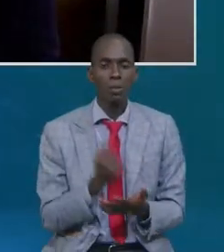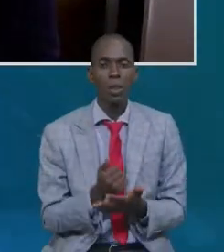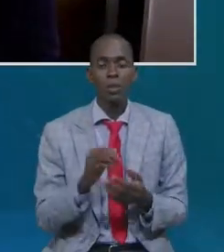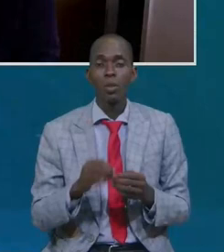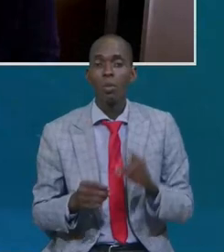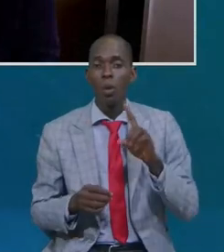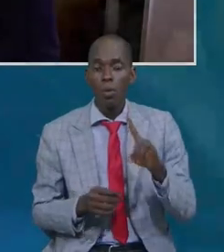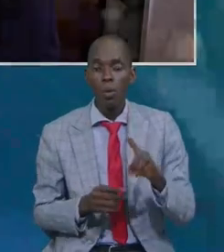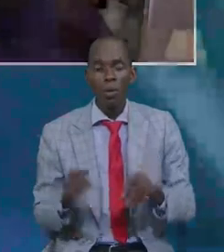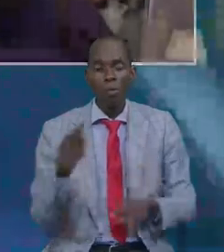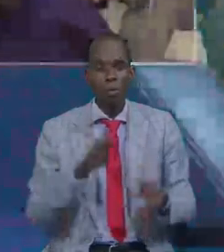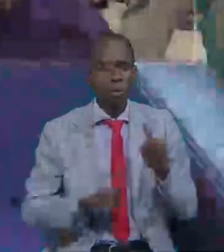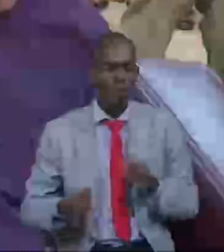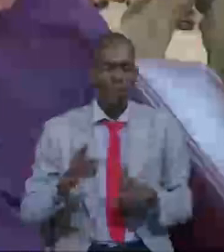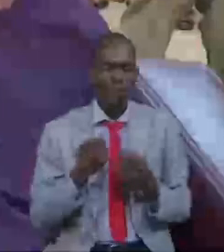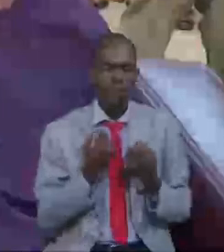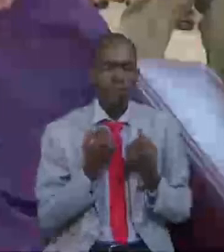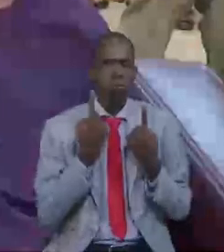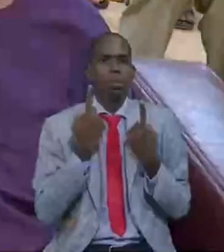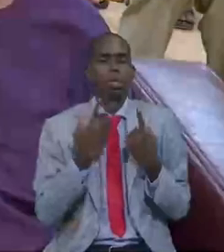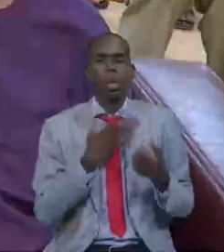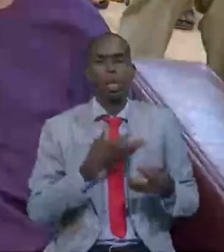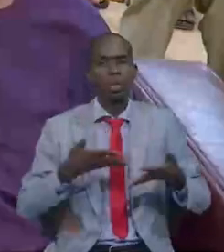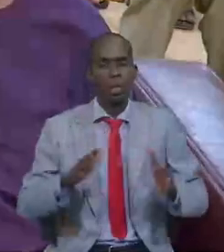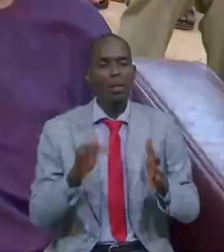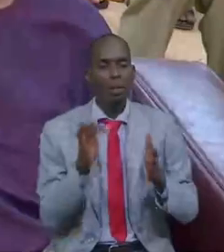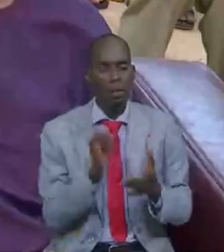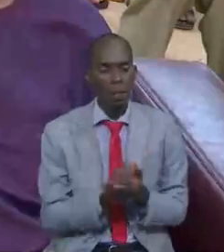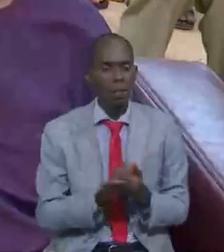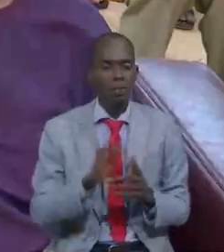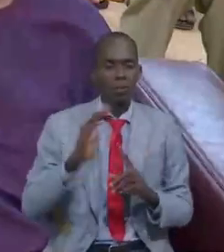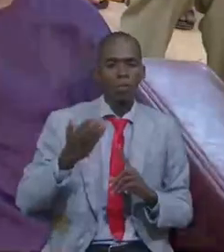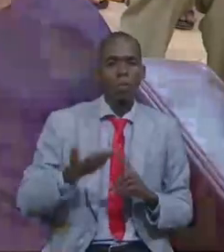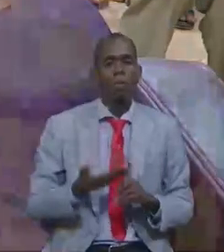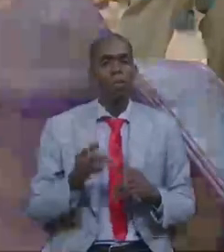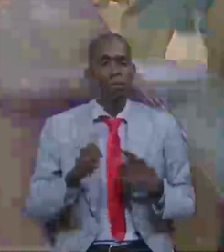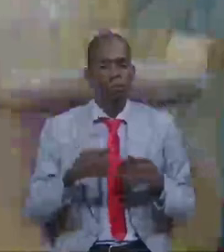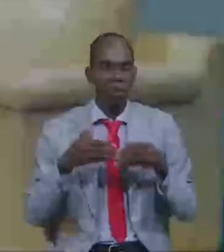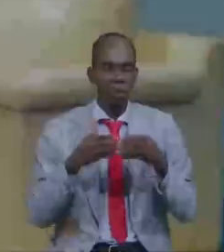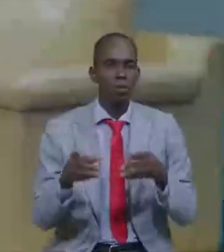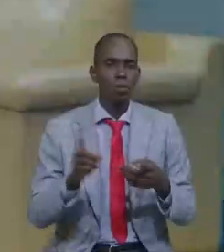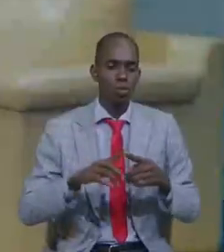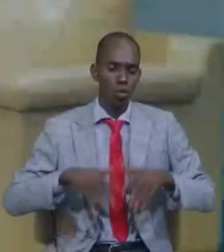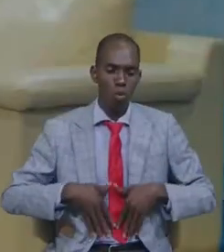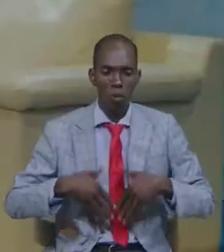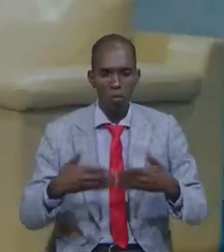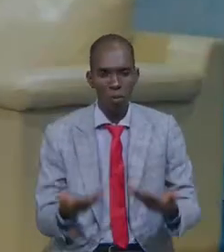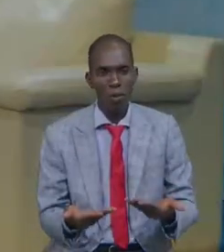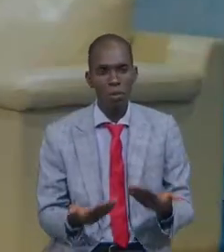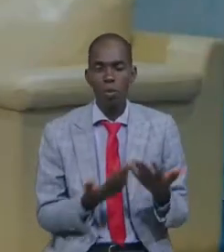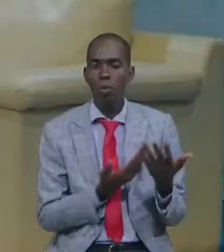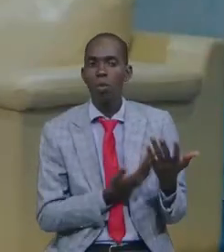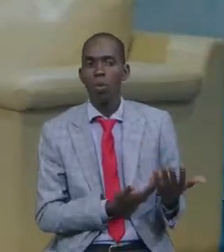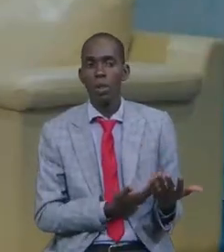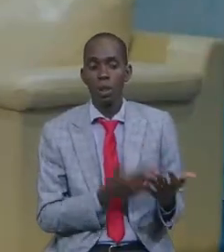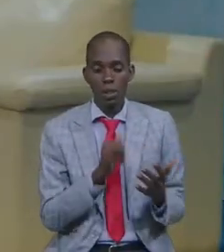Premièrement, ils étaient convaincus. Maintenant, cette conviction les a conduits à la confession. Attendez, attendez. Ce mot